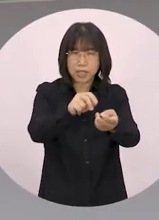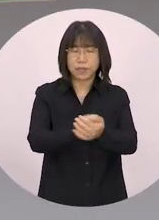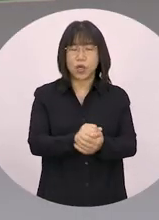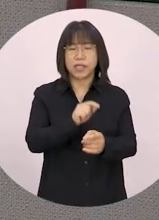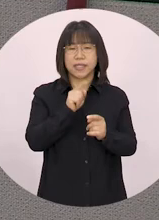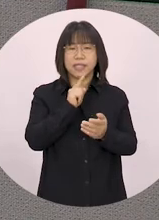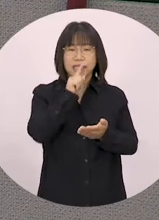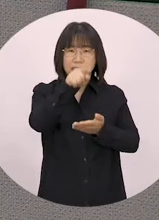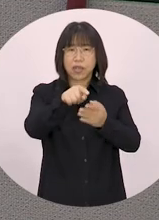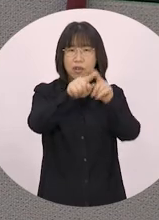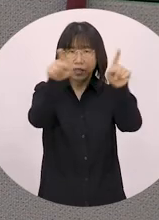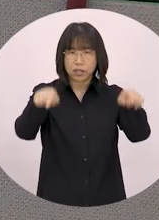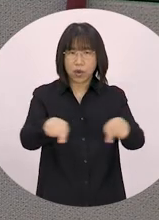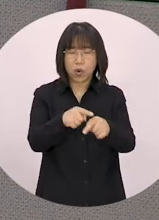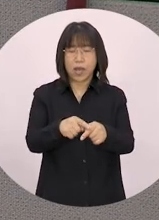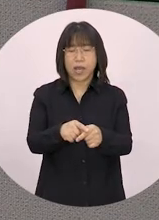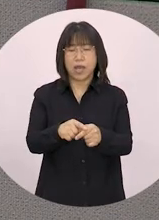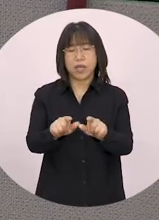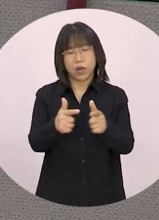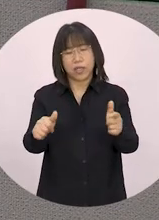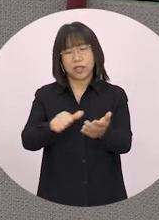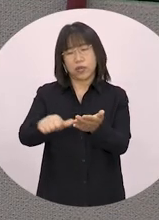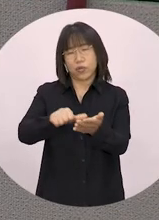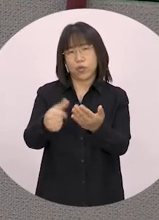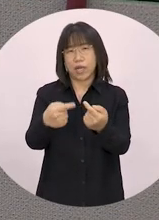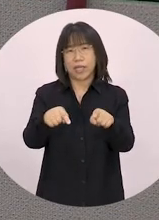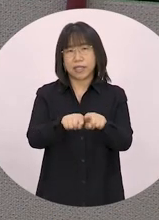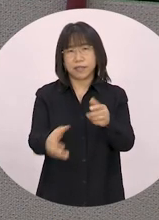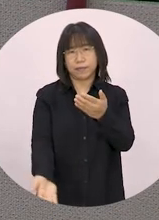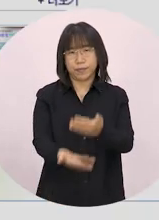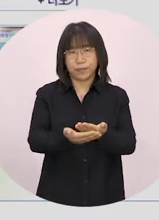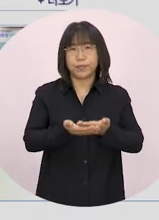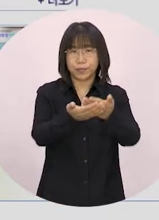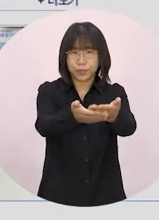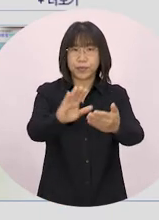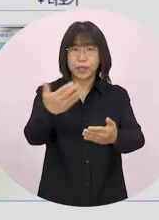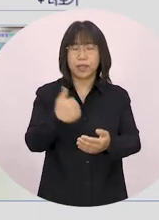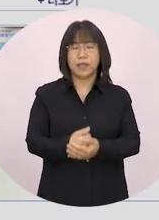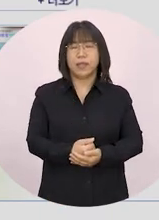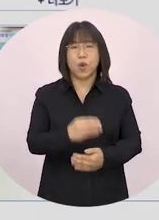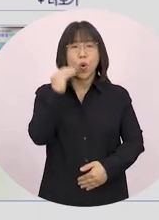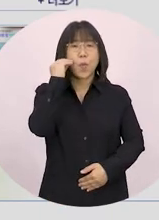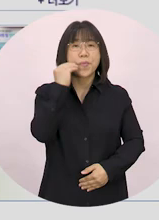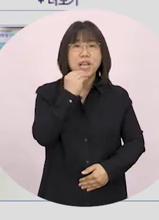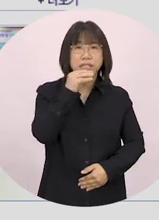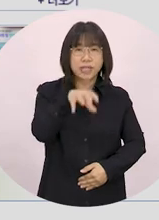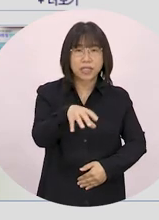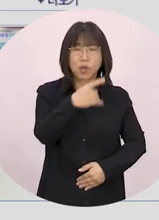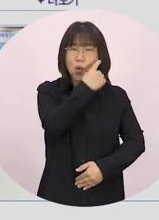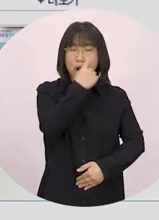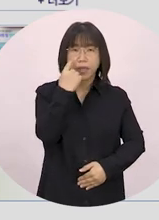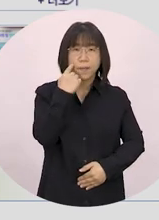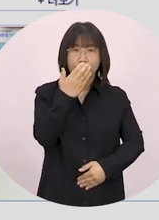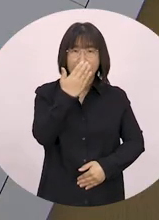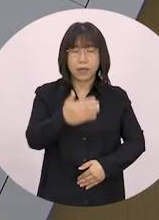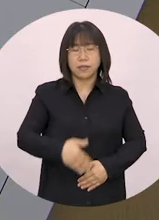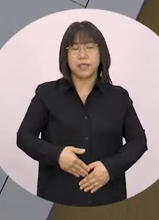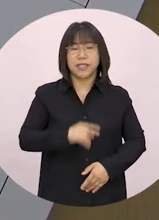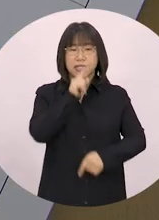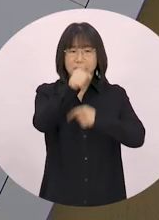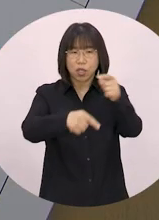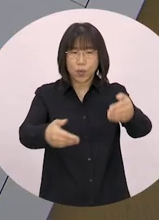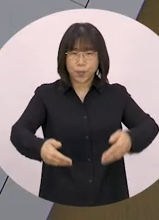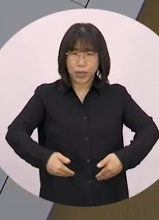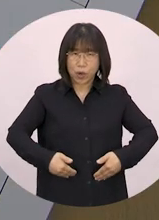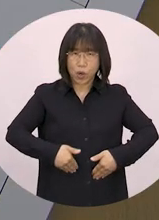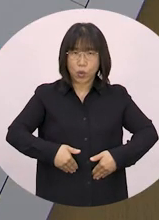우편으로 신청서와 관련 서류를 제출하면 됩니다. 필요한 서류 및 자세한 사항은 강서구 장학회 홈페이지에서 확인할